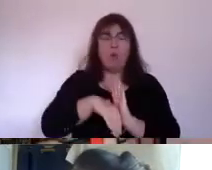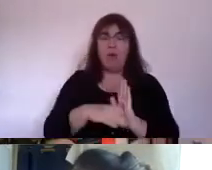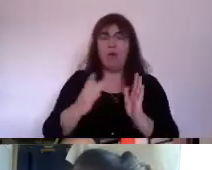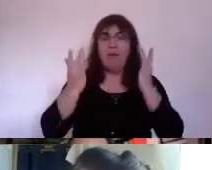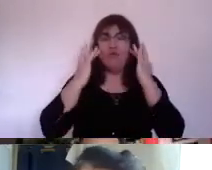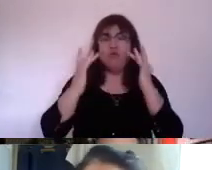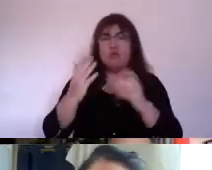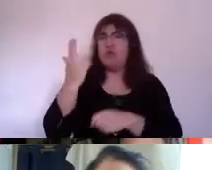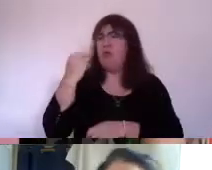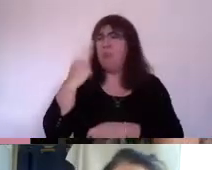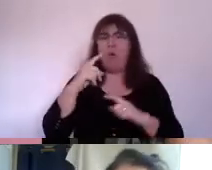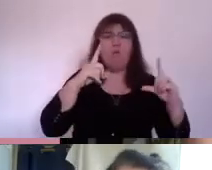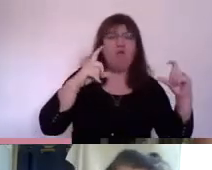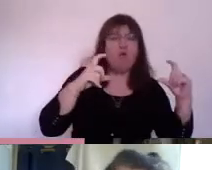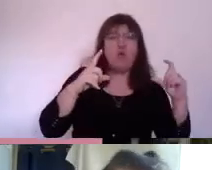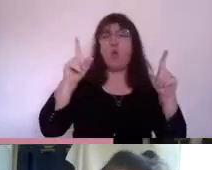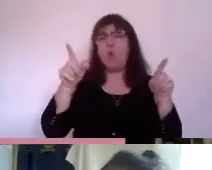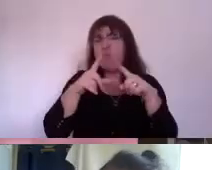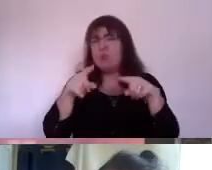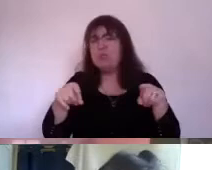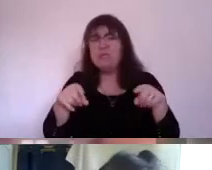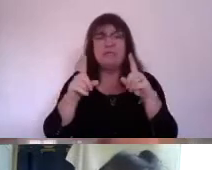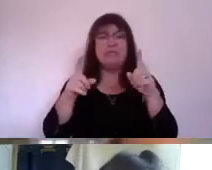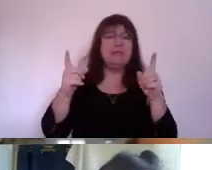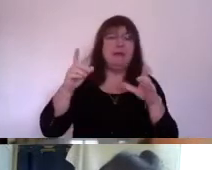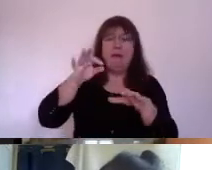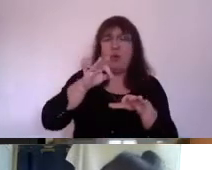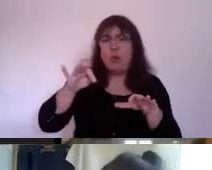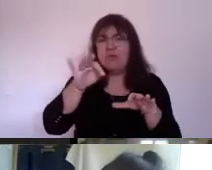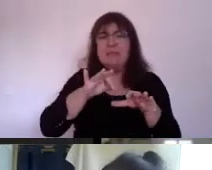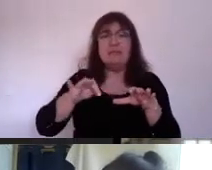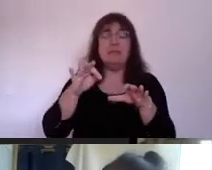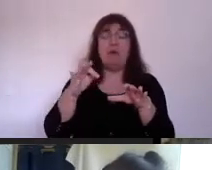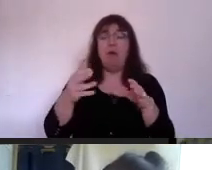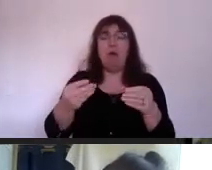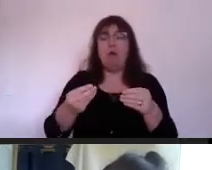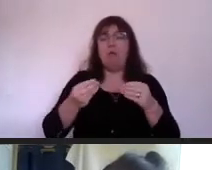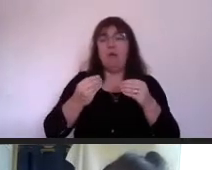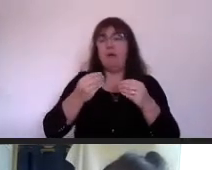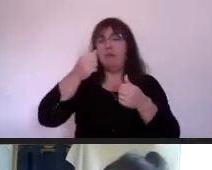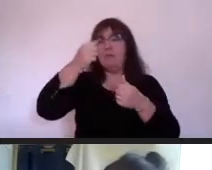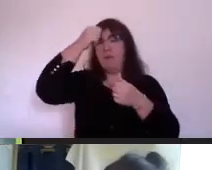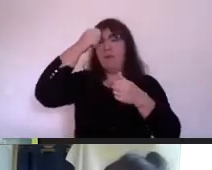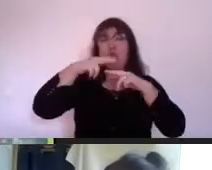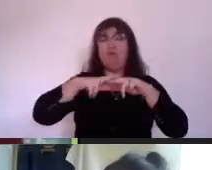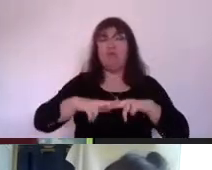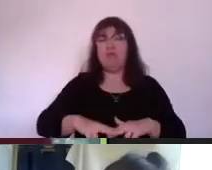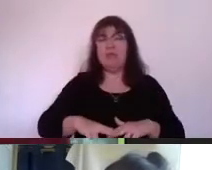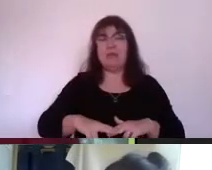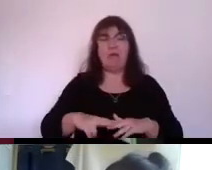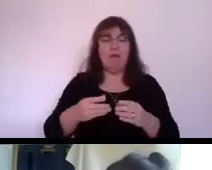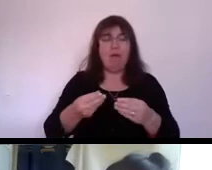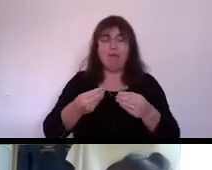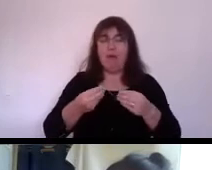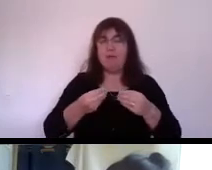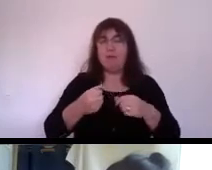la photo, la musique, la gastronomie, ça fait remonter des souvenirs et ça